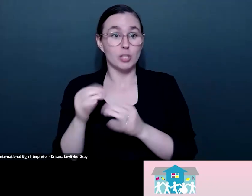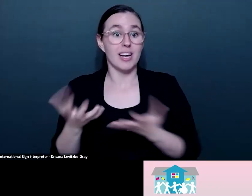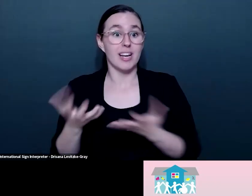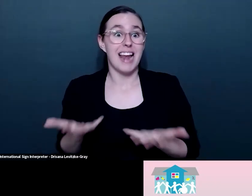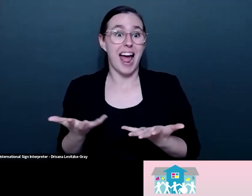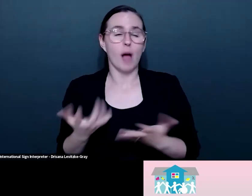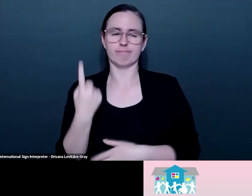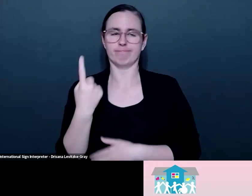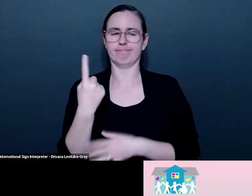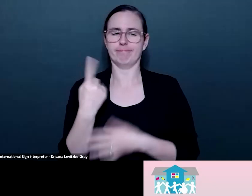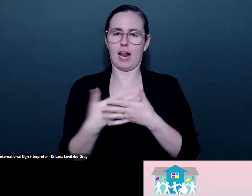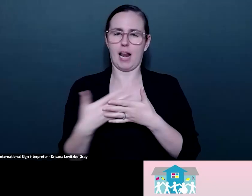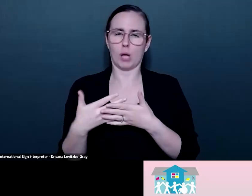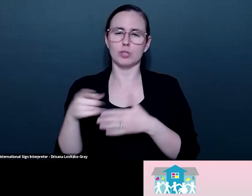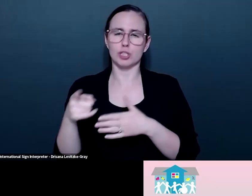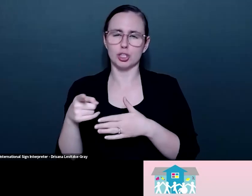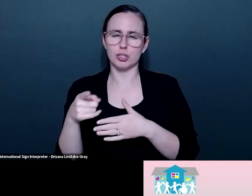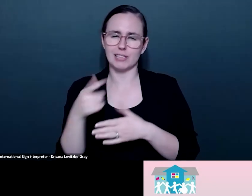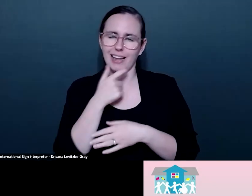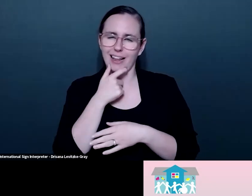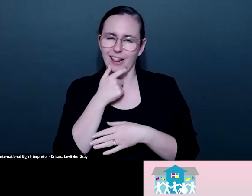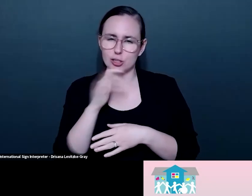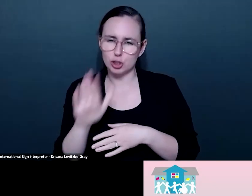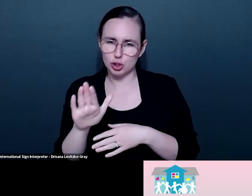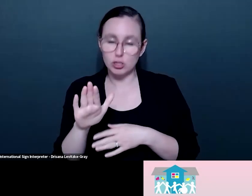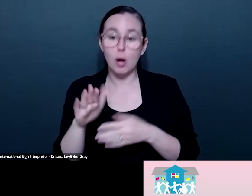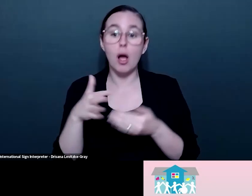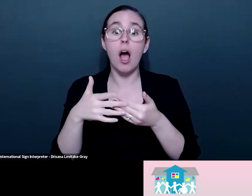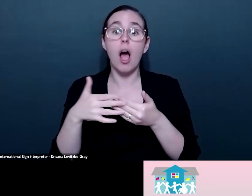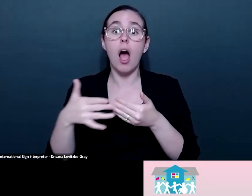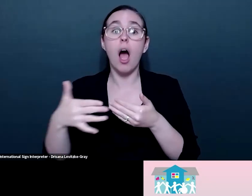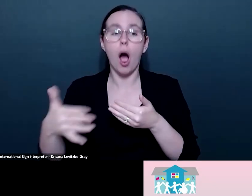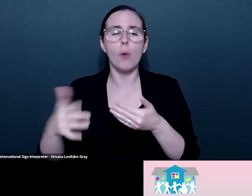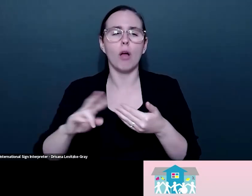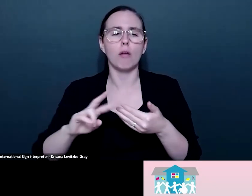langues. Et c'est la même chose pour la mise en place.